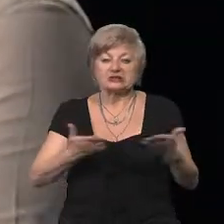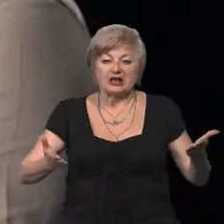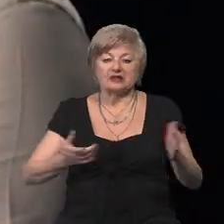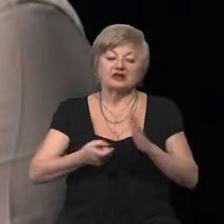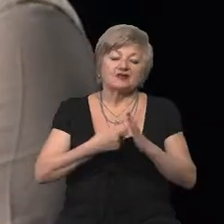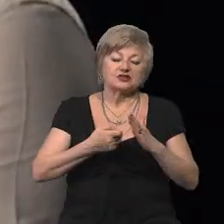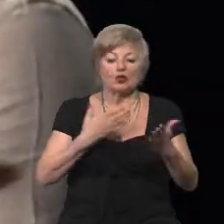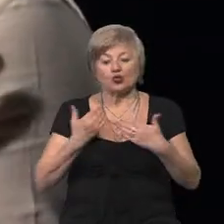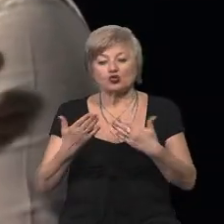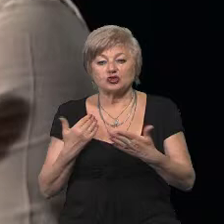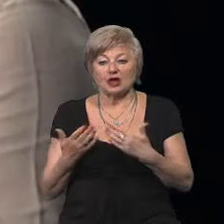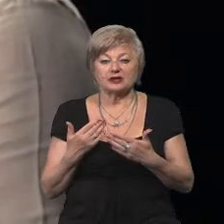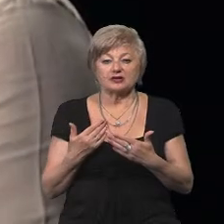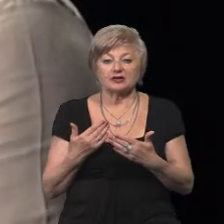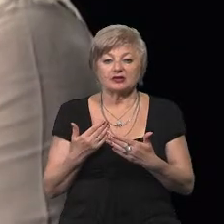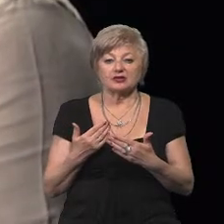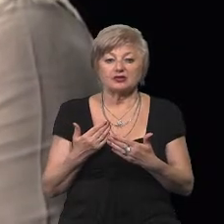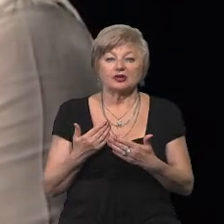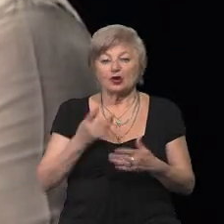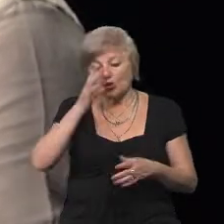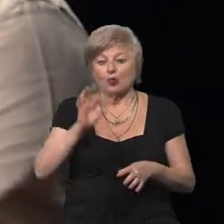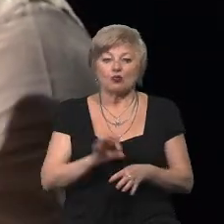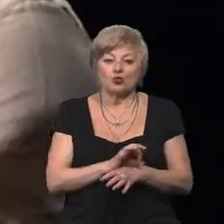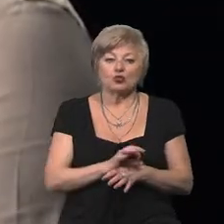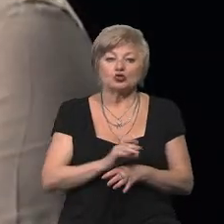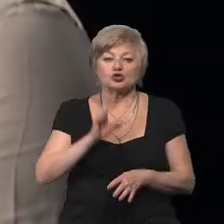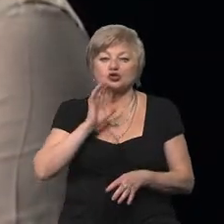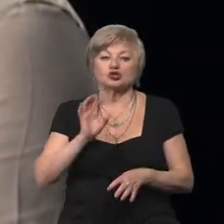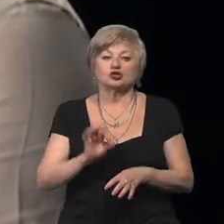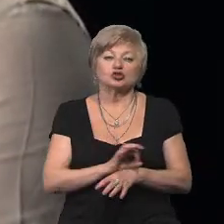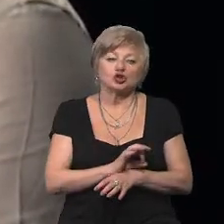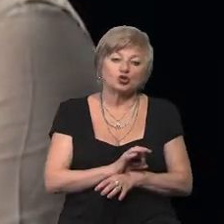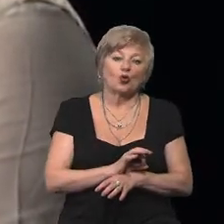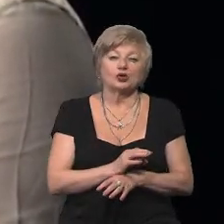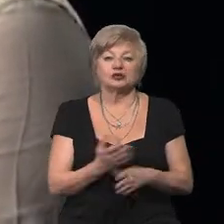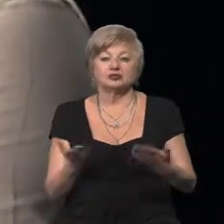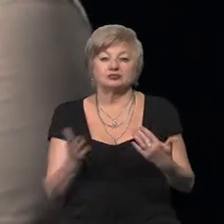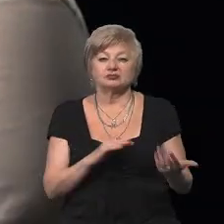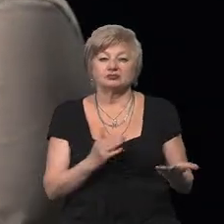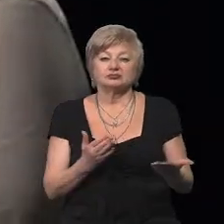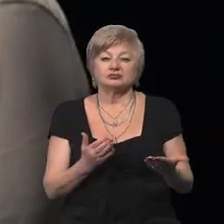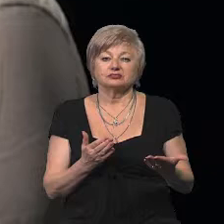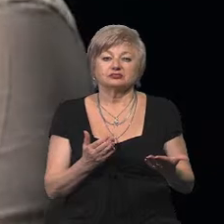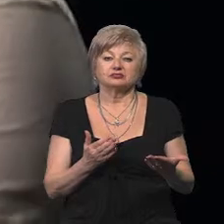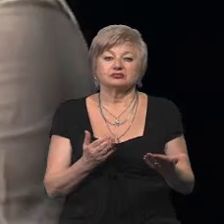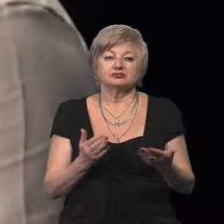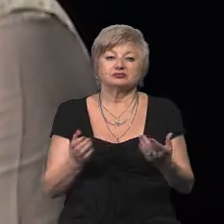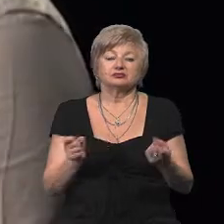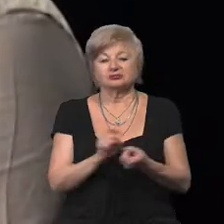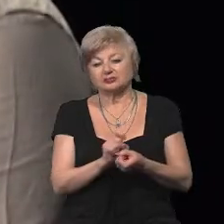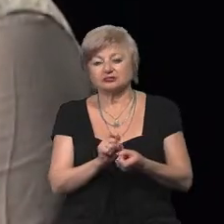между любовниками, муж с женой, два друга, они, оказывается, спят с женой, ну,